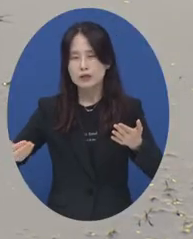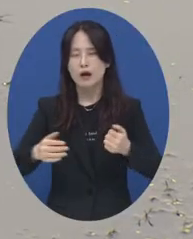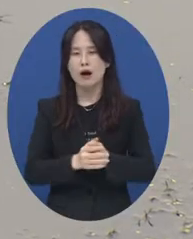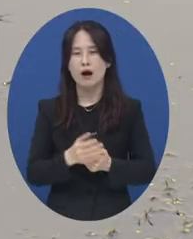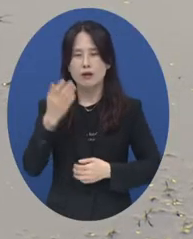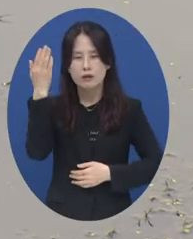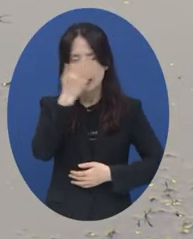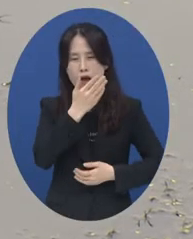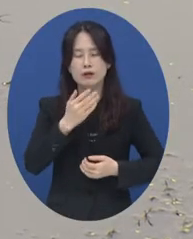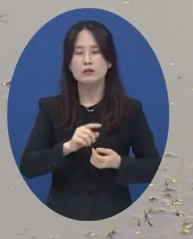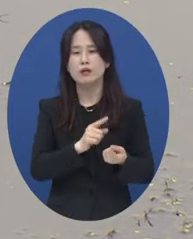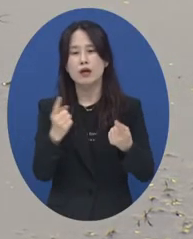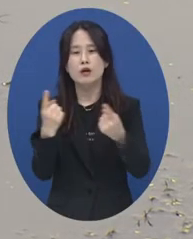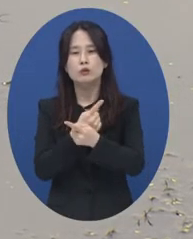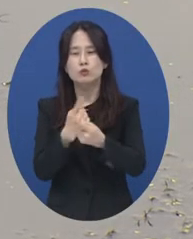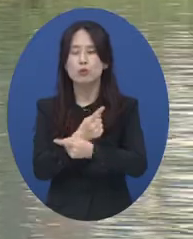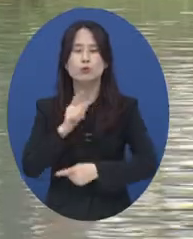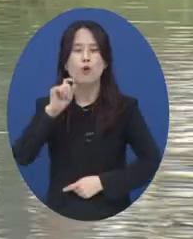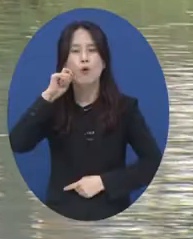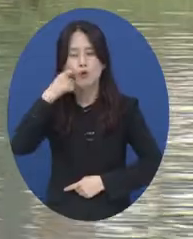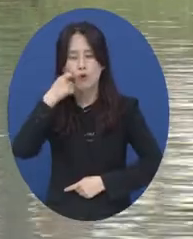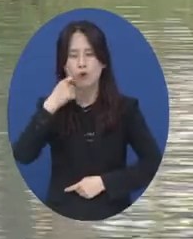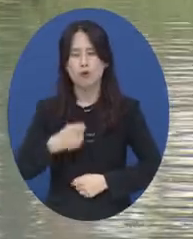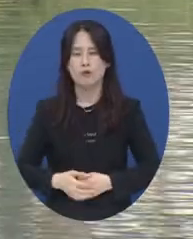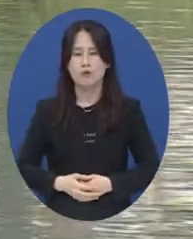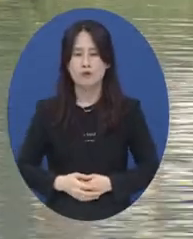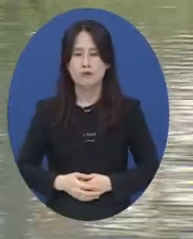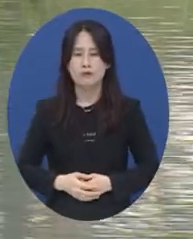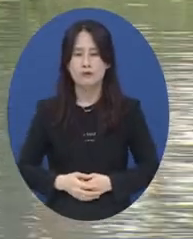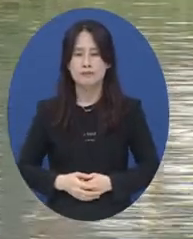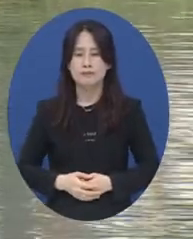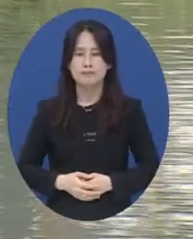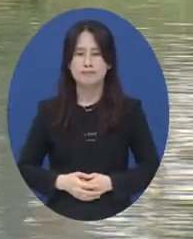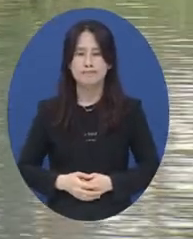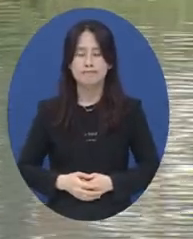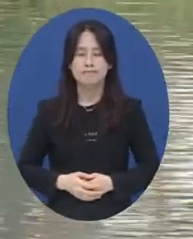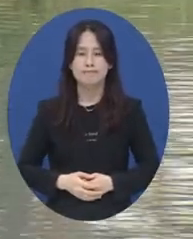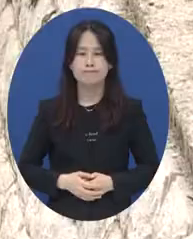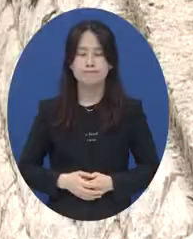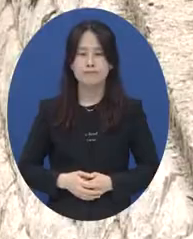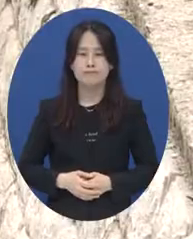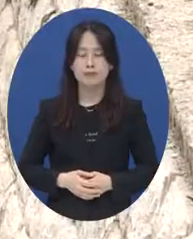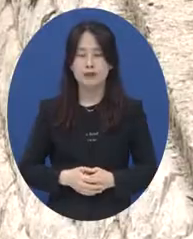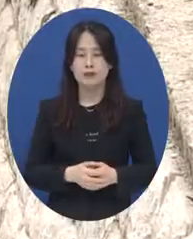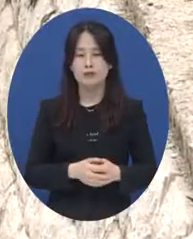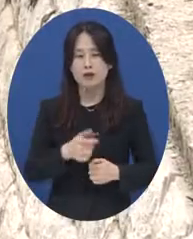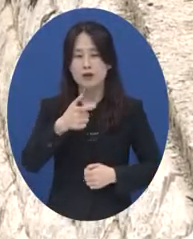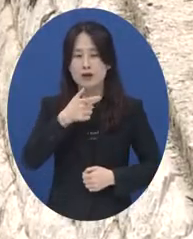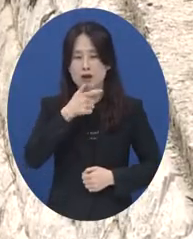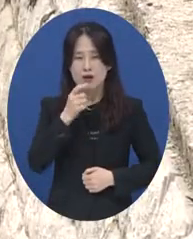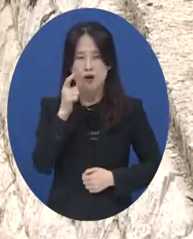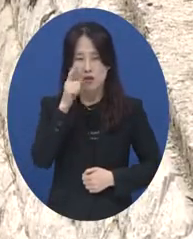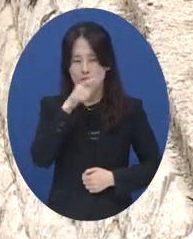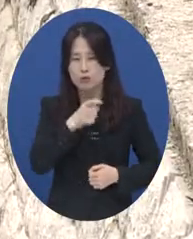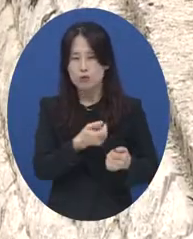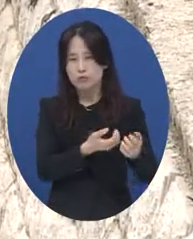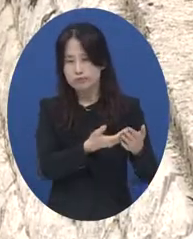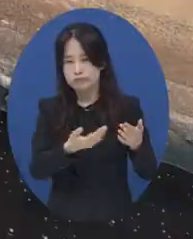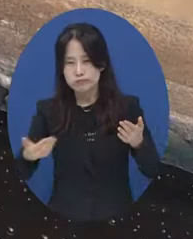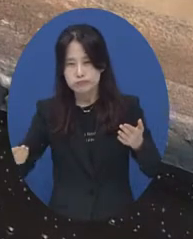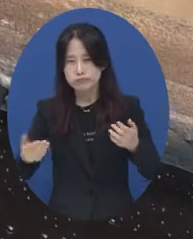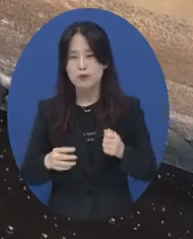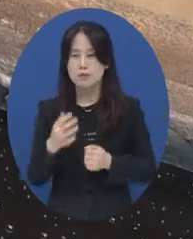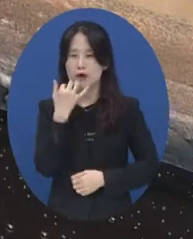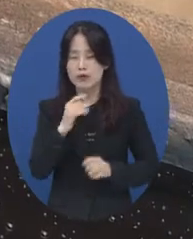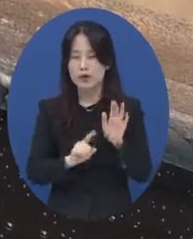차단해 하천의 자정작용을 방해하고 수 생태계를 파괴하기 때문입니다. 그간 공공화수나